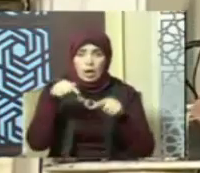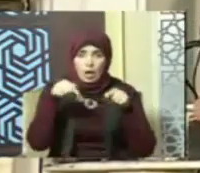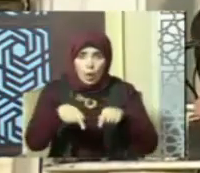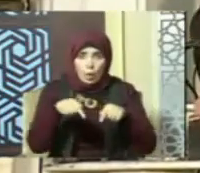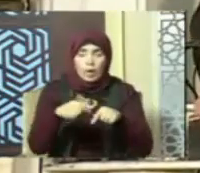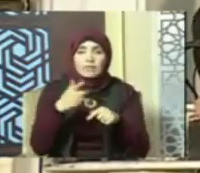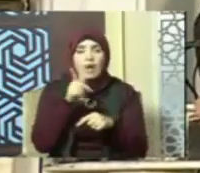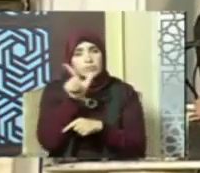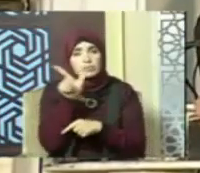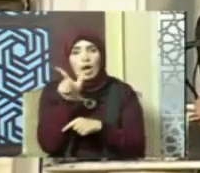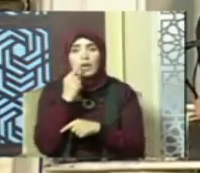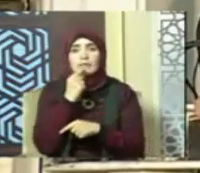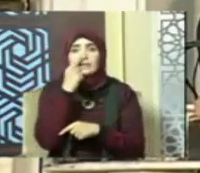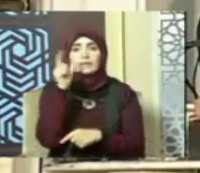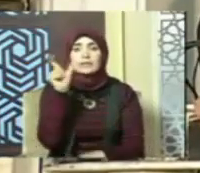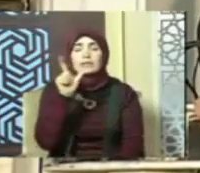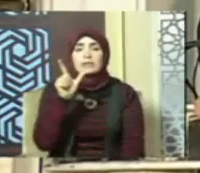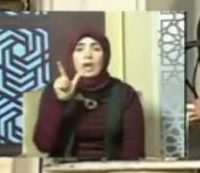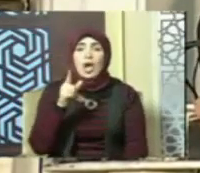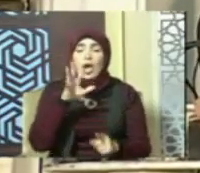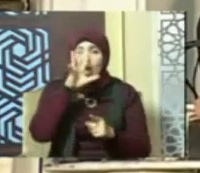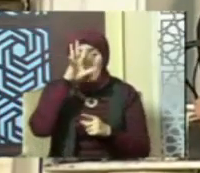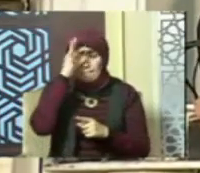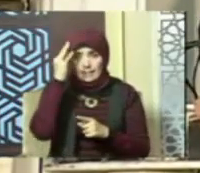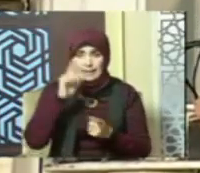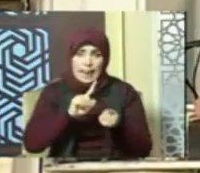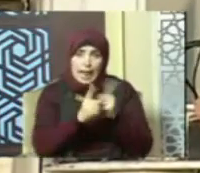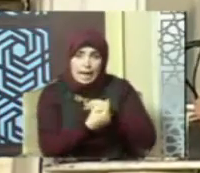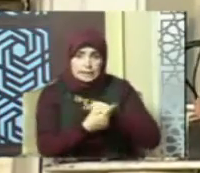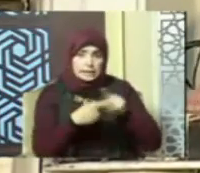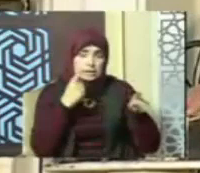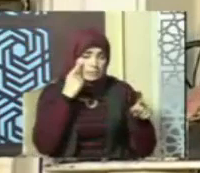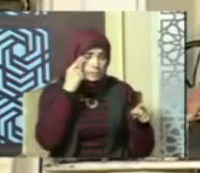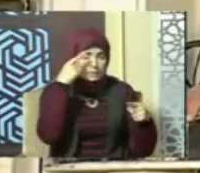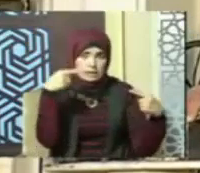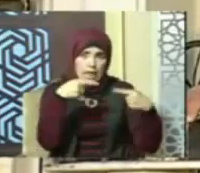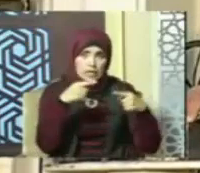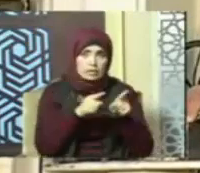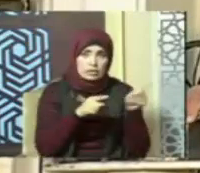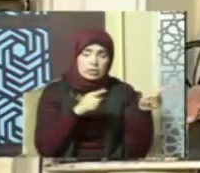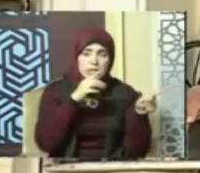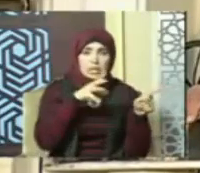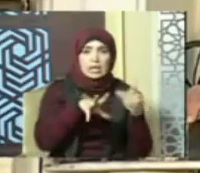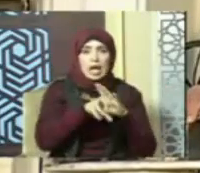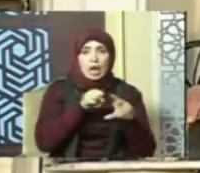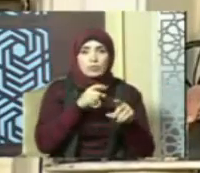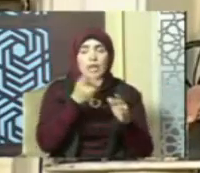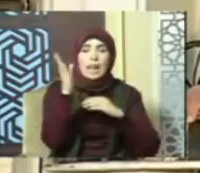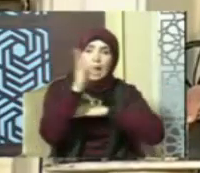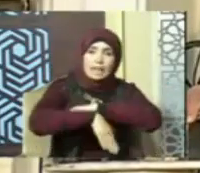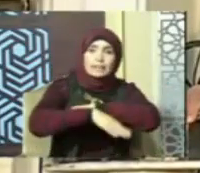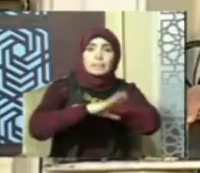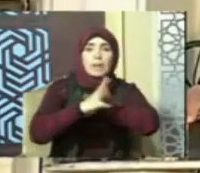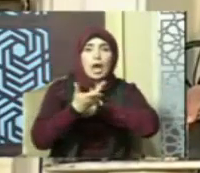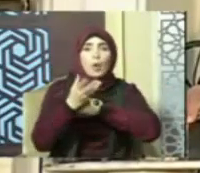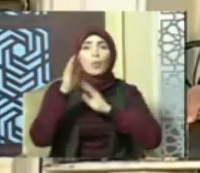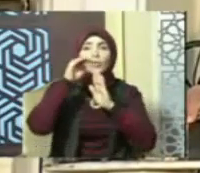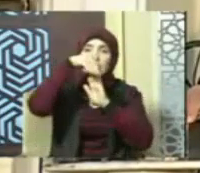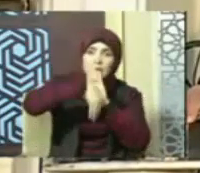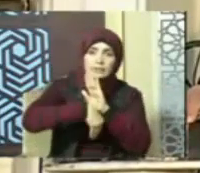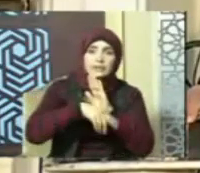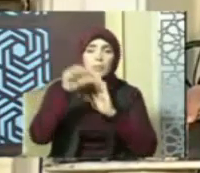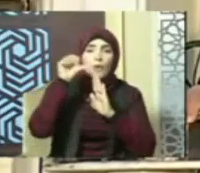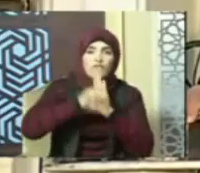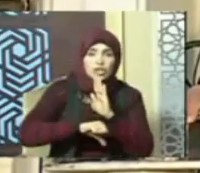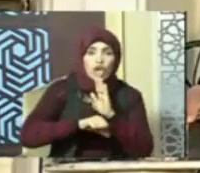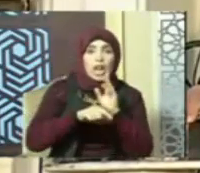صحيح الأديان، وكل من يأخذك أو يدعوك إلى الهدم أو التخريب